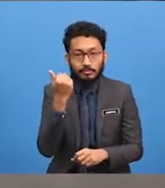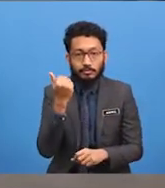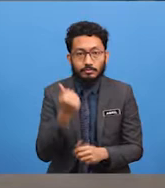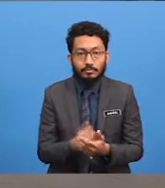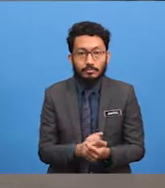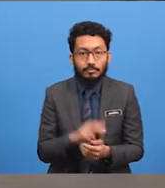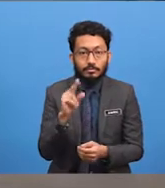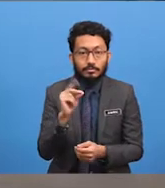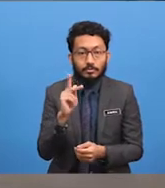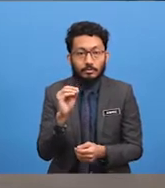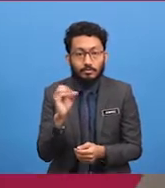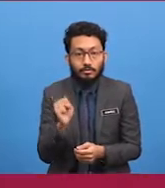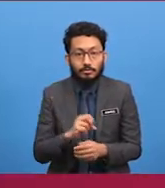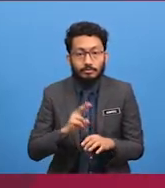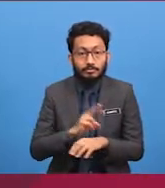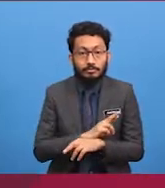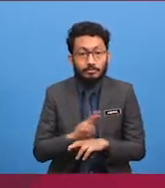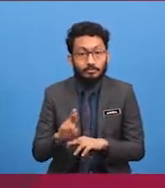kos upah para pekerja.